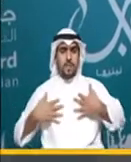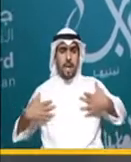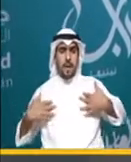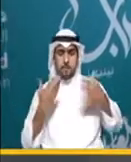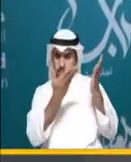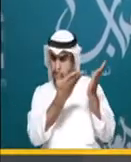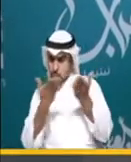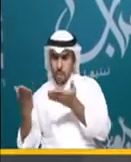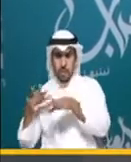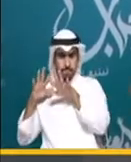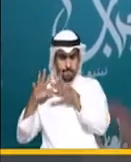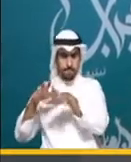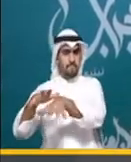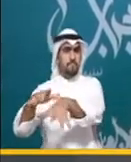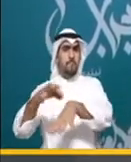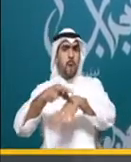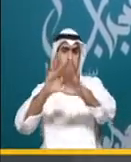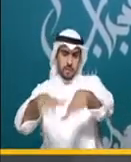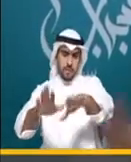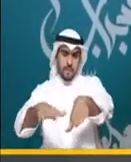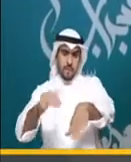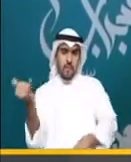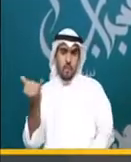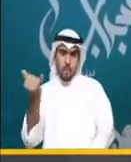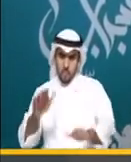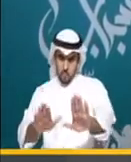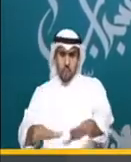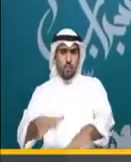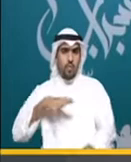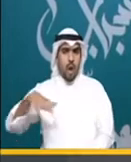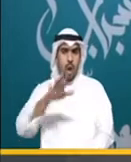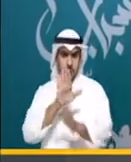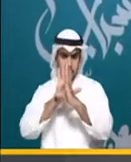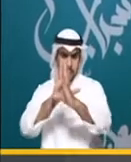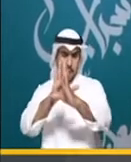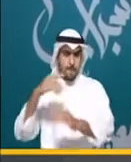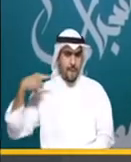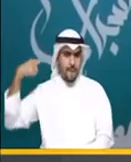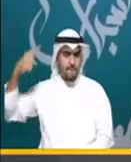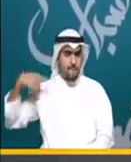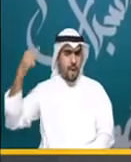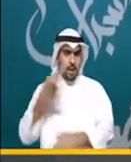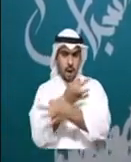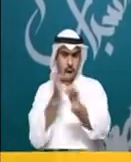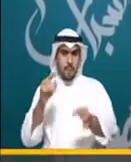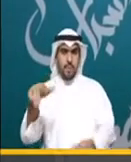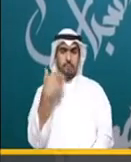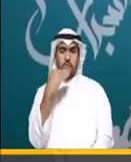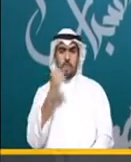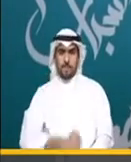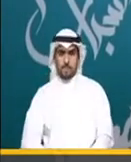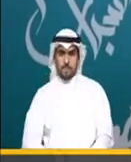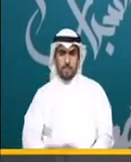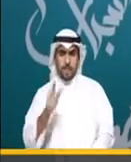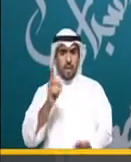حضور المعرض وعلى المشاركة وعلى التواجد وعلى دعم الشباب بأفكارهم المختلفة.